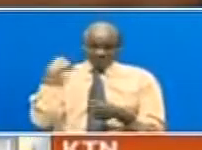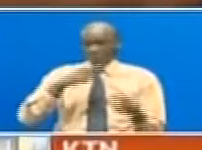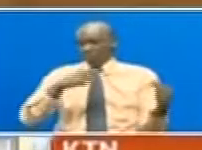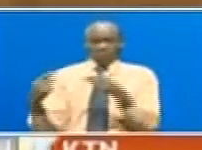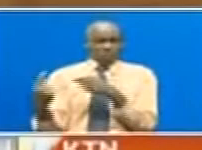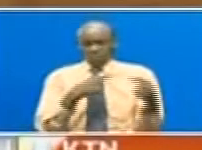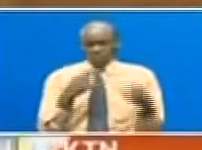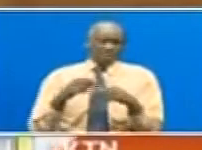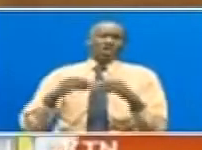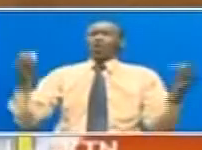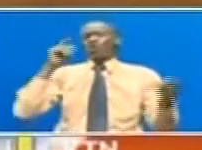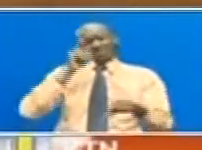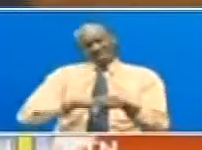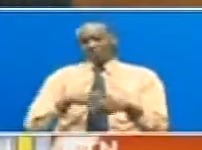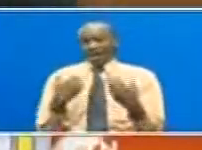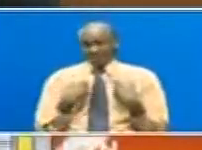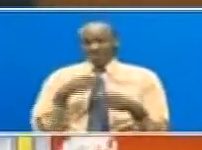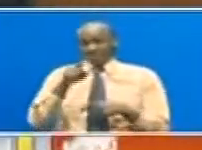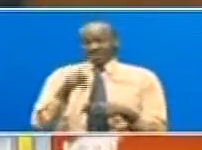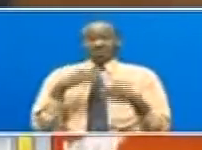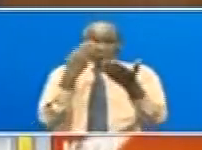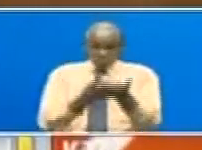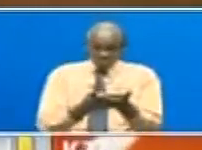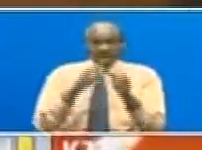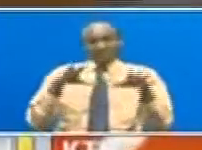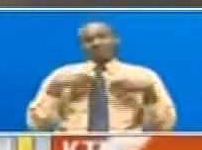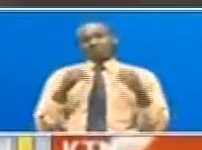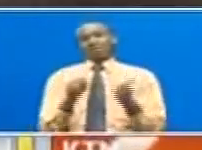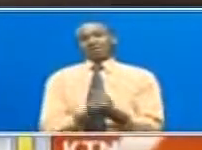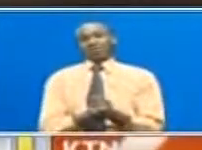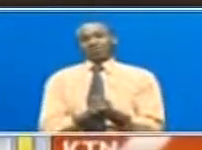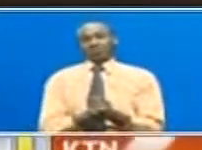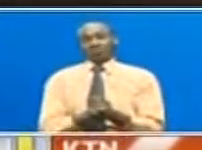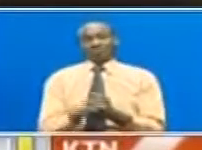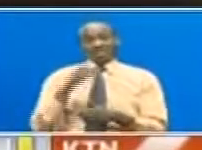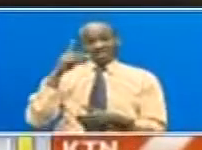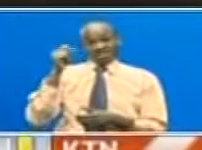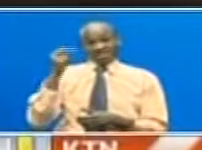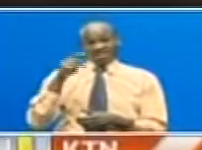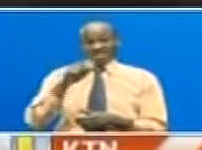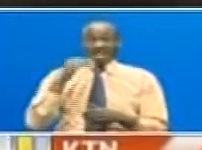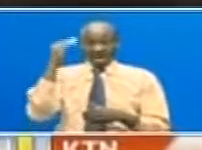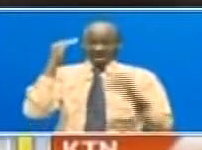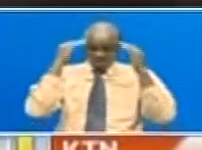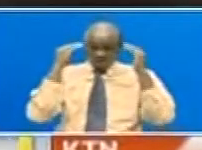ambayo imekuwepo. Lakini ombi hili halijatimia. Zubeida Kome, KTN, katika mahakama ya juu Nairobi.